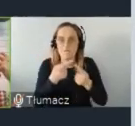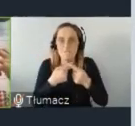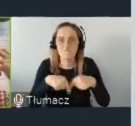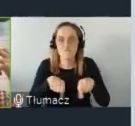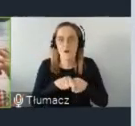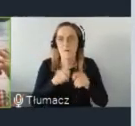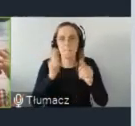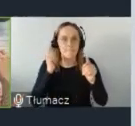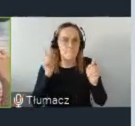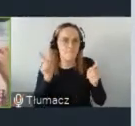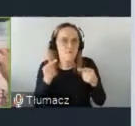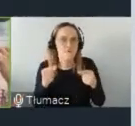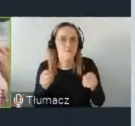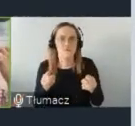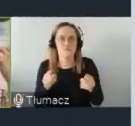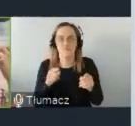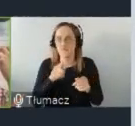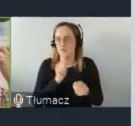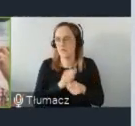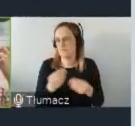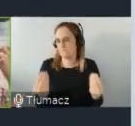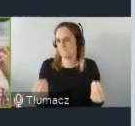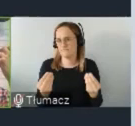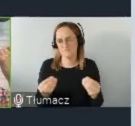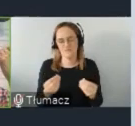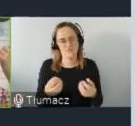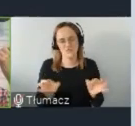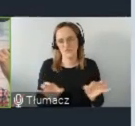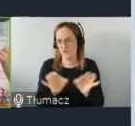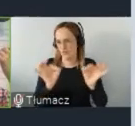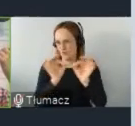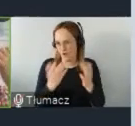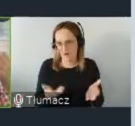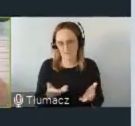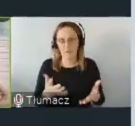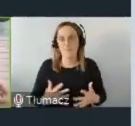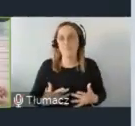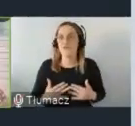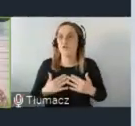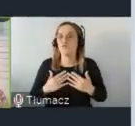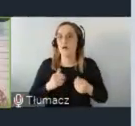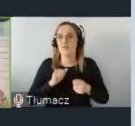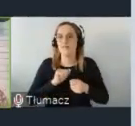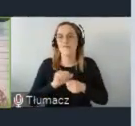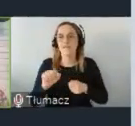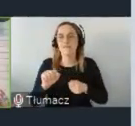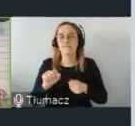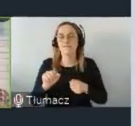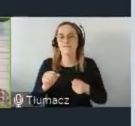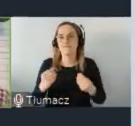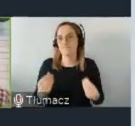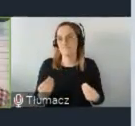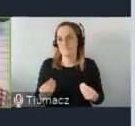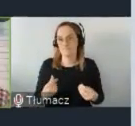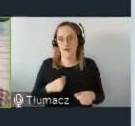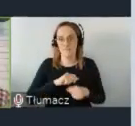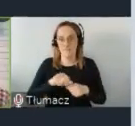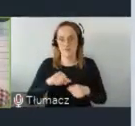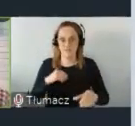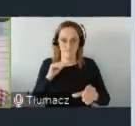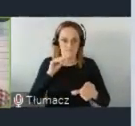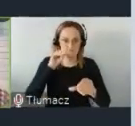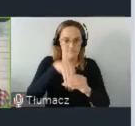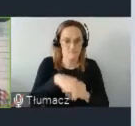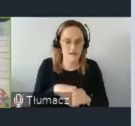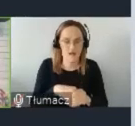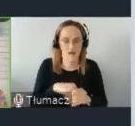na muzykę. To jest już dzieło sztuki. A przeżycia są niesamowite, bo my jesteśmy w środku tej akcji. Możemy obrócić głowę, spojrzeć,